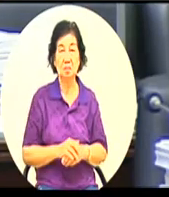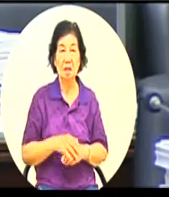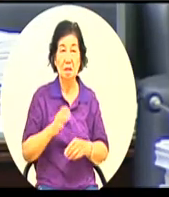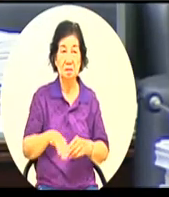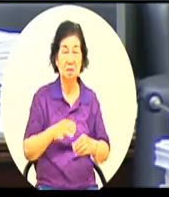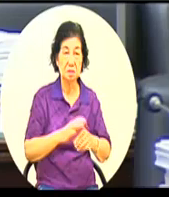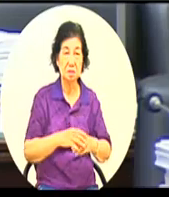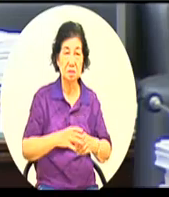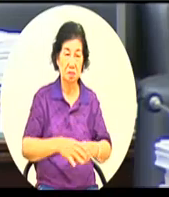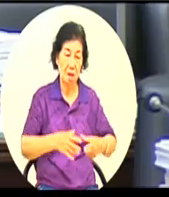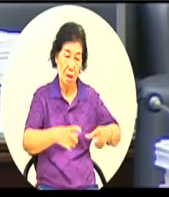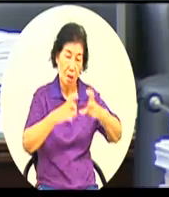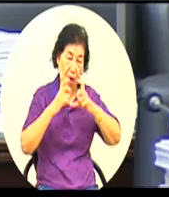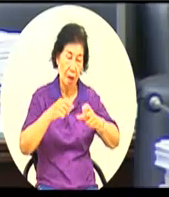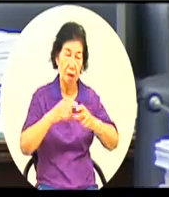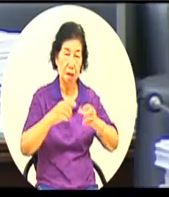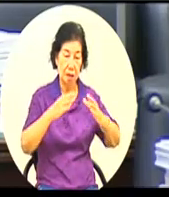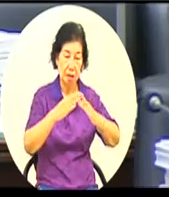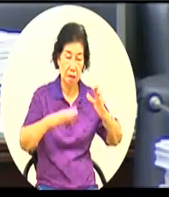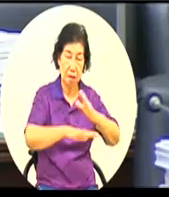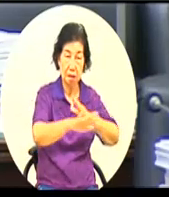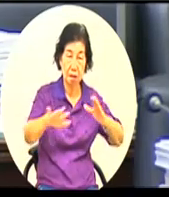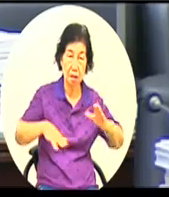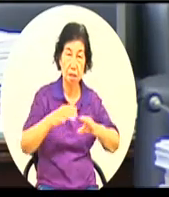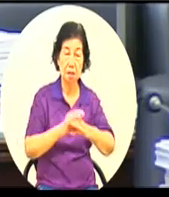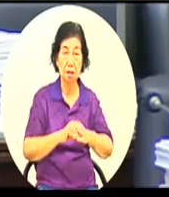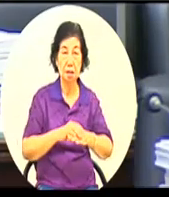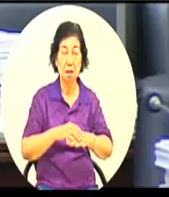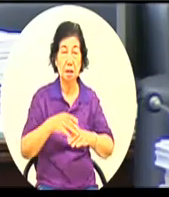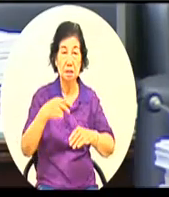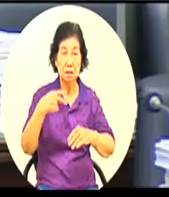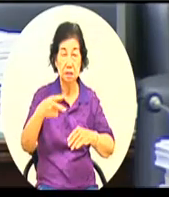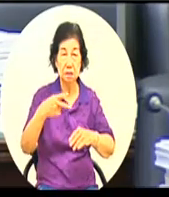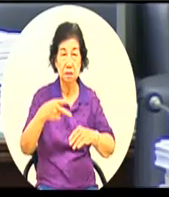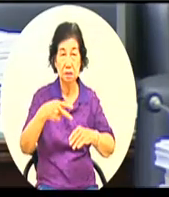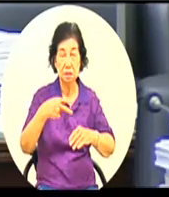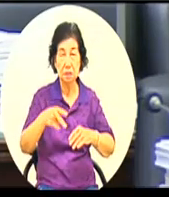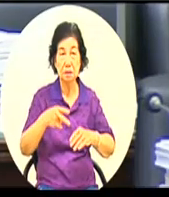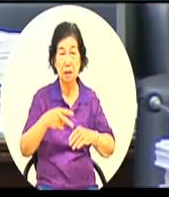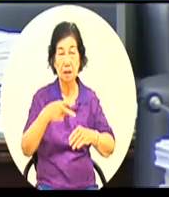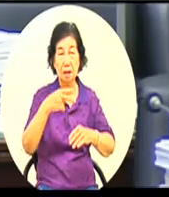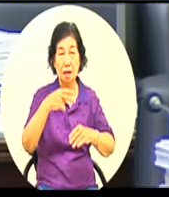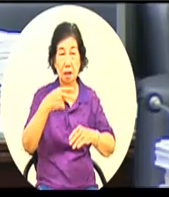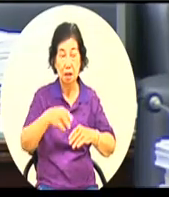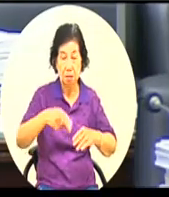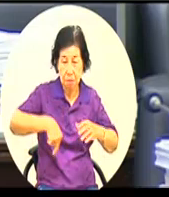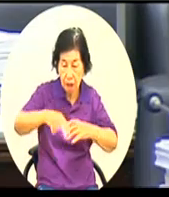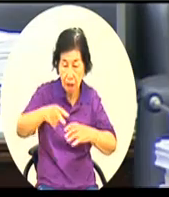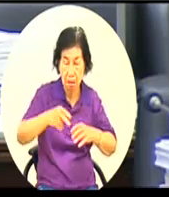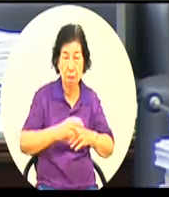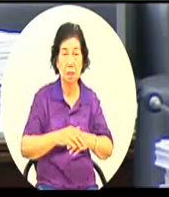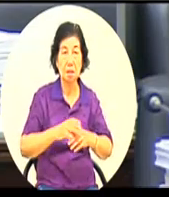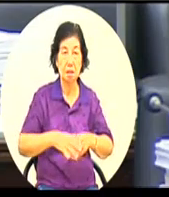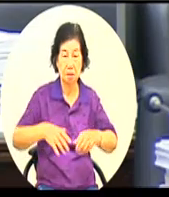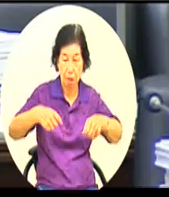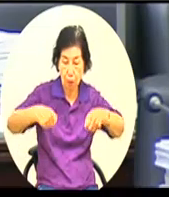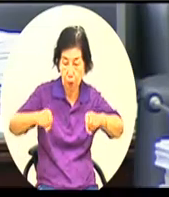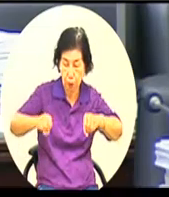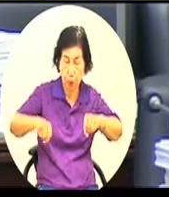园，在二行程的乌都麦不要紧，麦讲。你即摆高雄